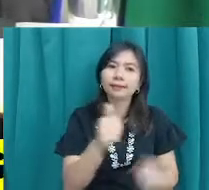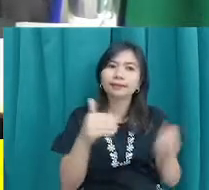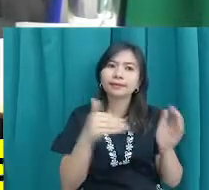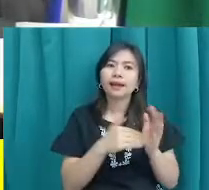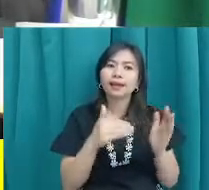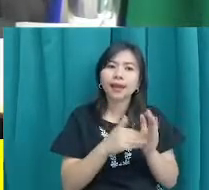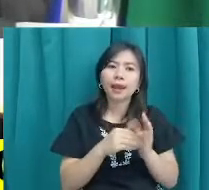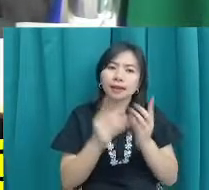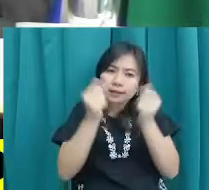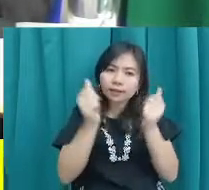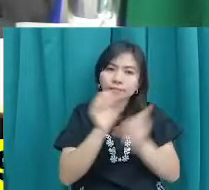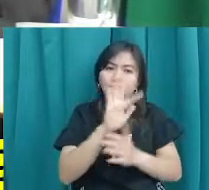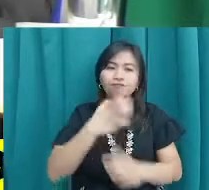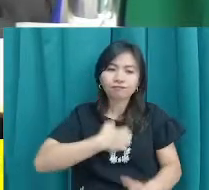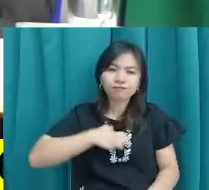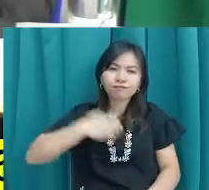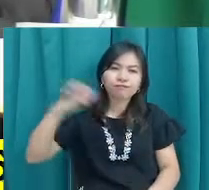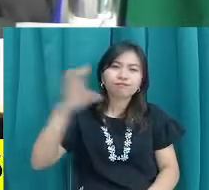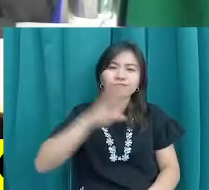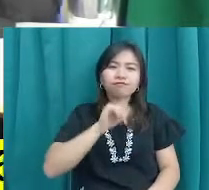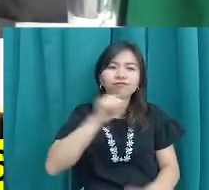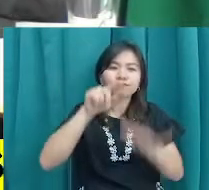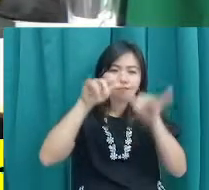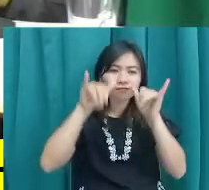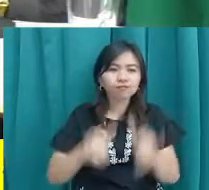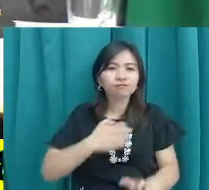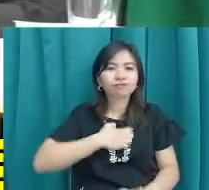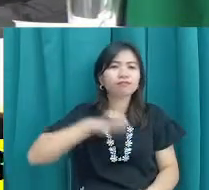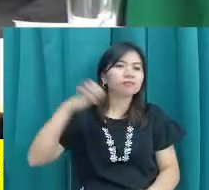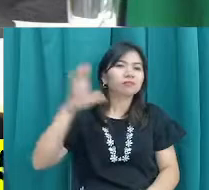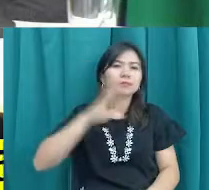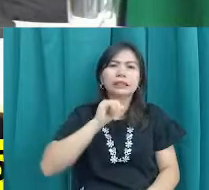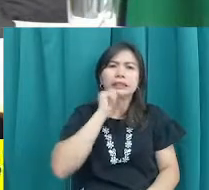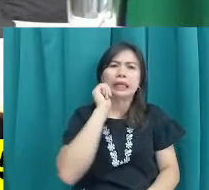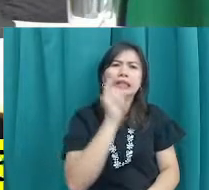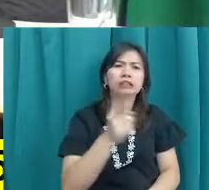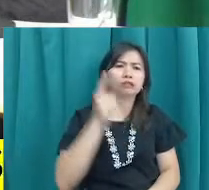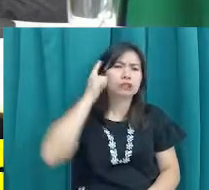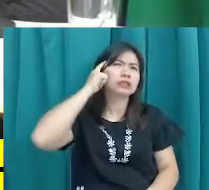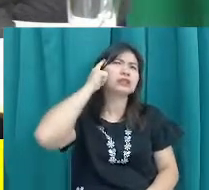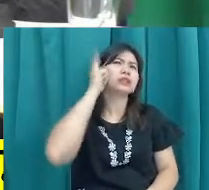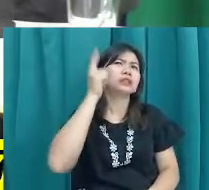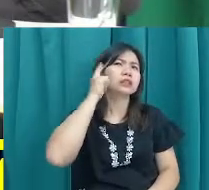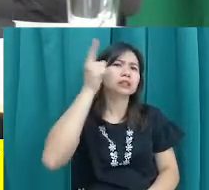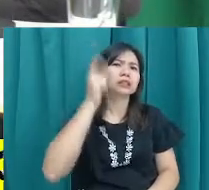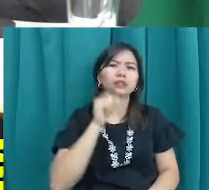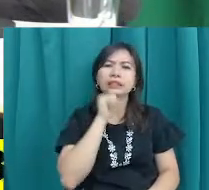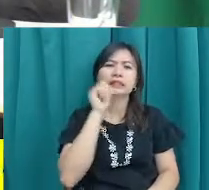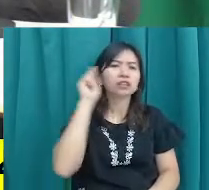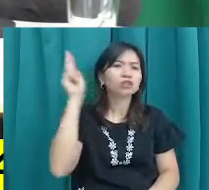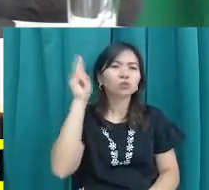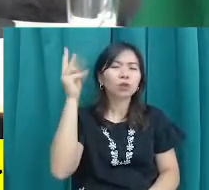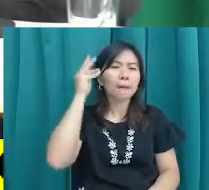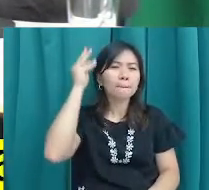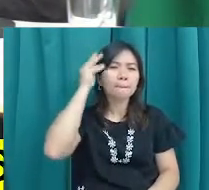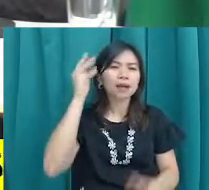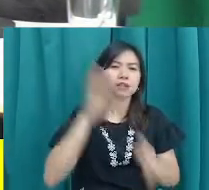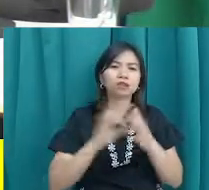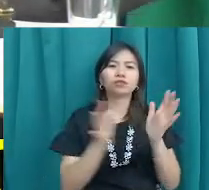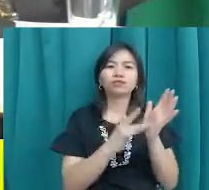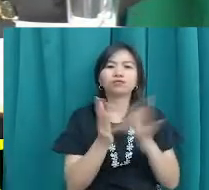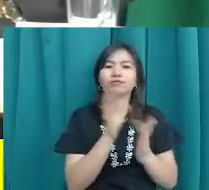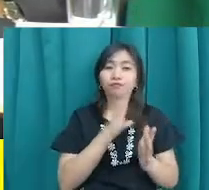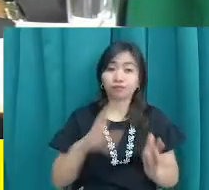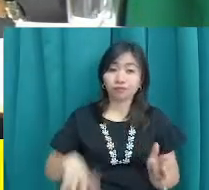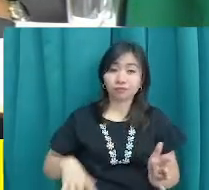mo. Mananatili kang mamumuhay na emotional at hindi ka magiging intelektual na disipulo ng Panginoon Hesus Kristo. Yes.